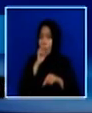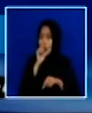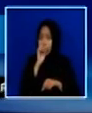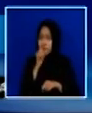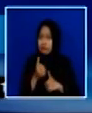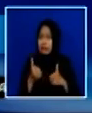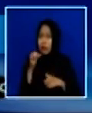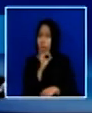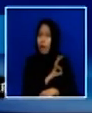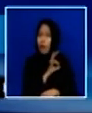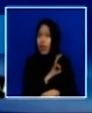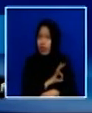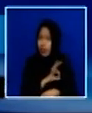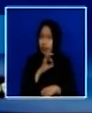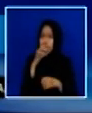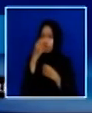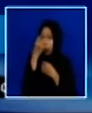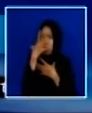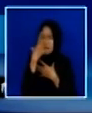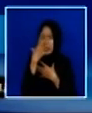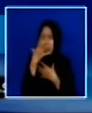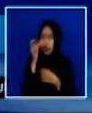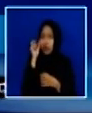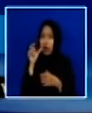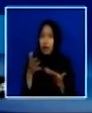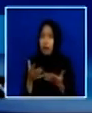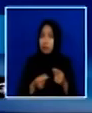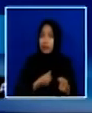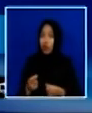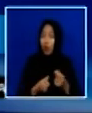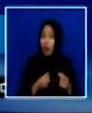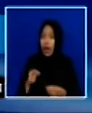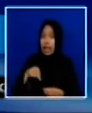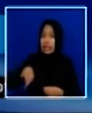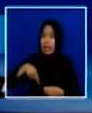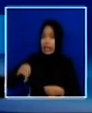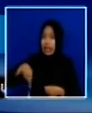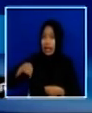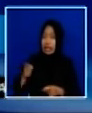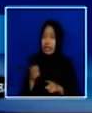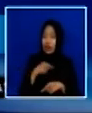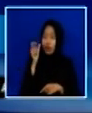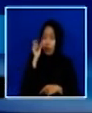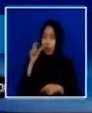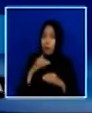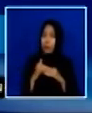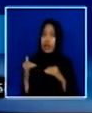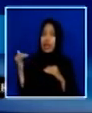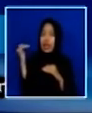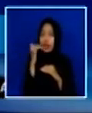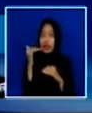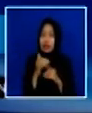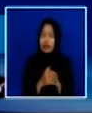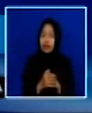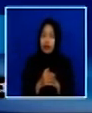teknologi informasi untuk menjual bisanya jadi untuk meningkatkan apa ya namanya